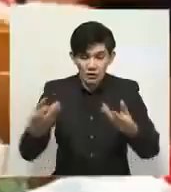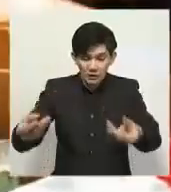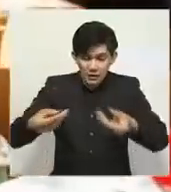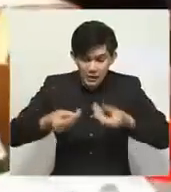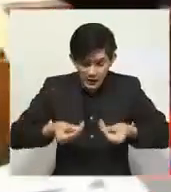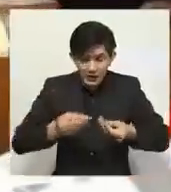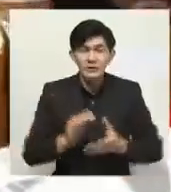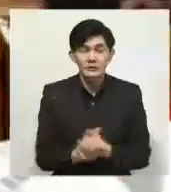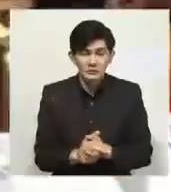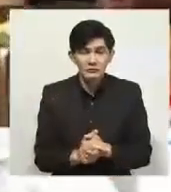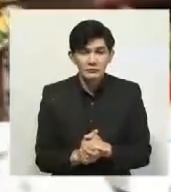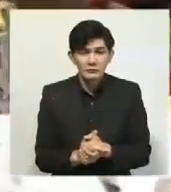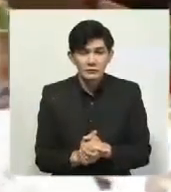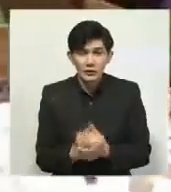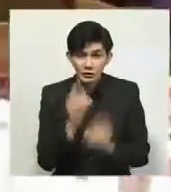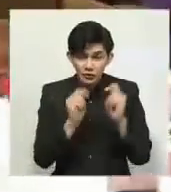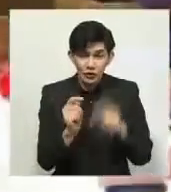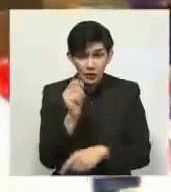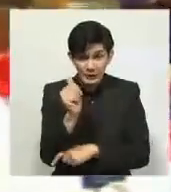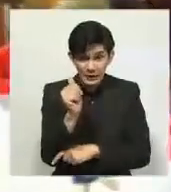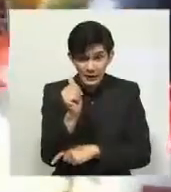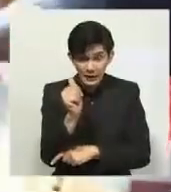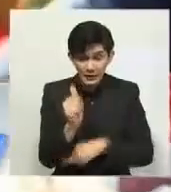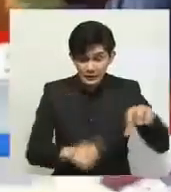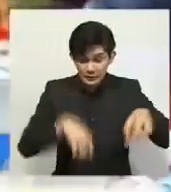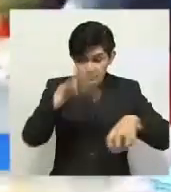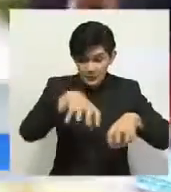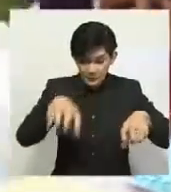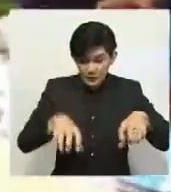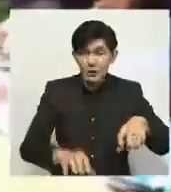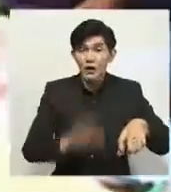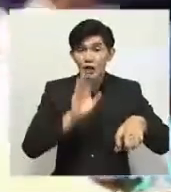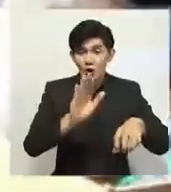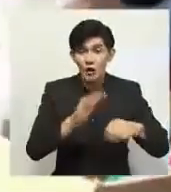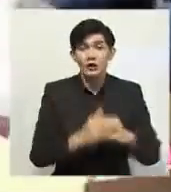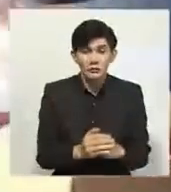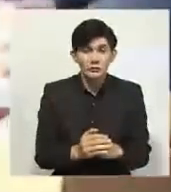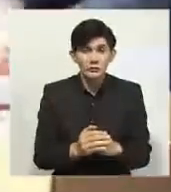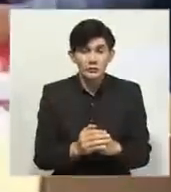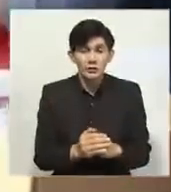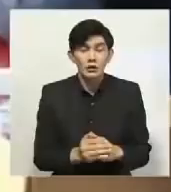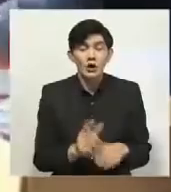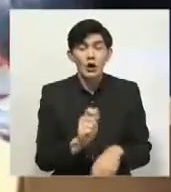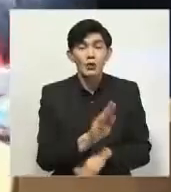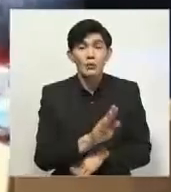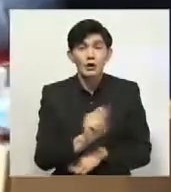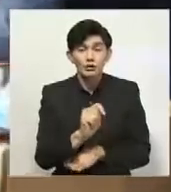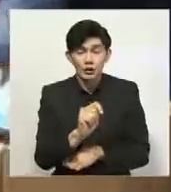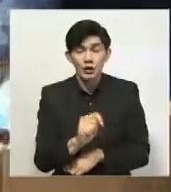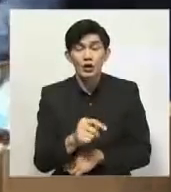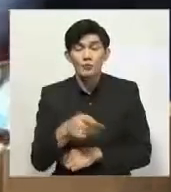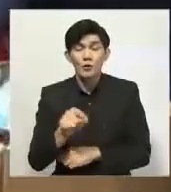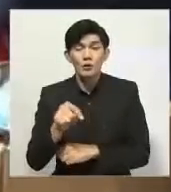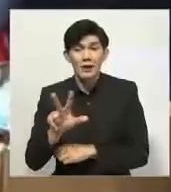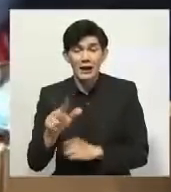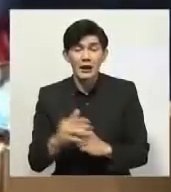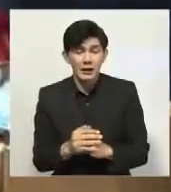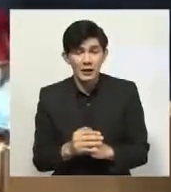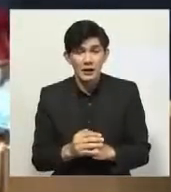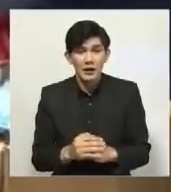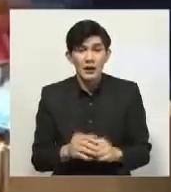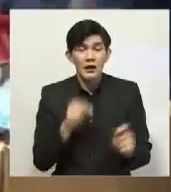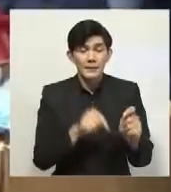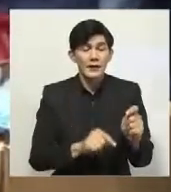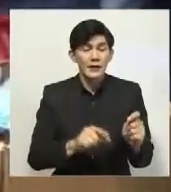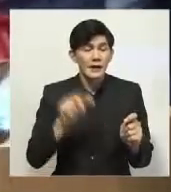อยากจะบริจาคก็สามารถติดต่อได้นะครับหน่วยงานกอในพื้นที่ไม่ว่าจะเป็นที่อบต.ตงขานะครับรวมถึงอำเภอ